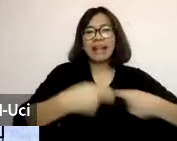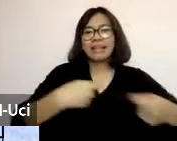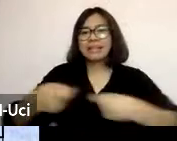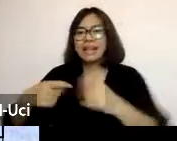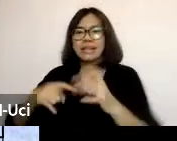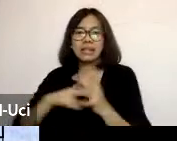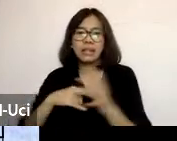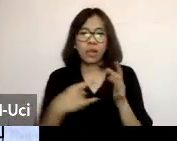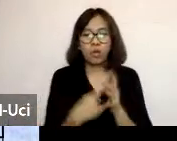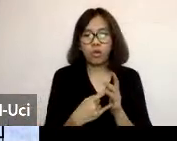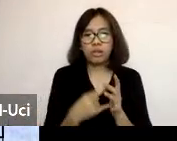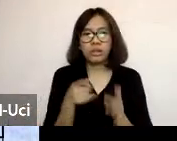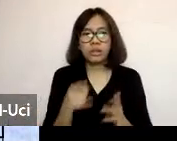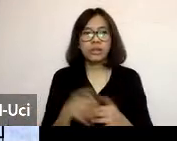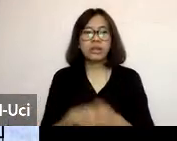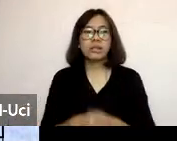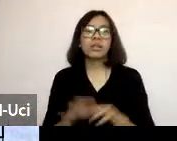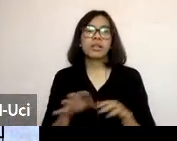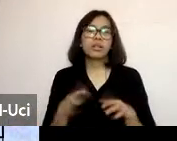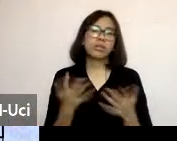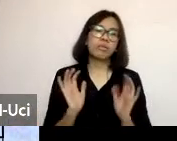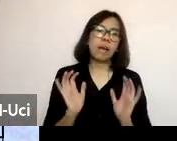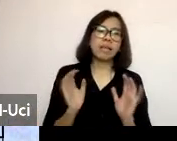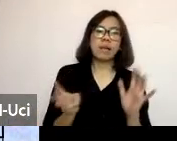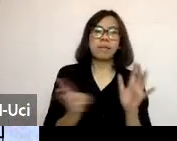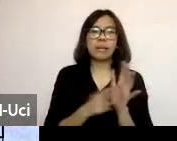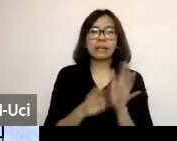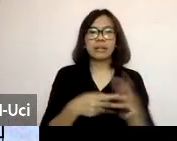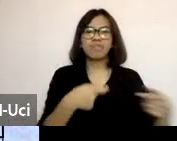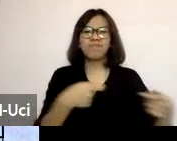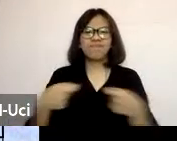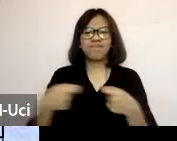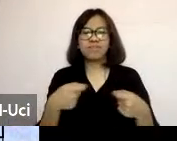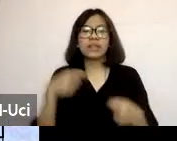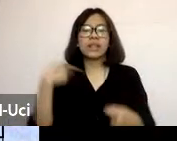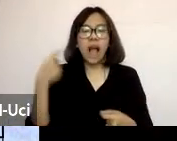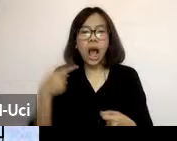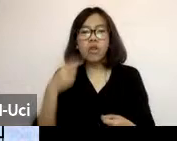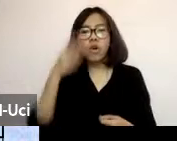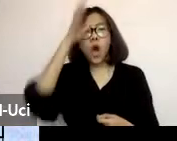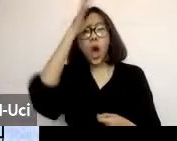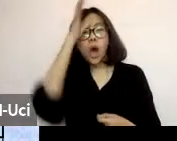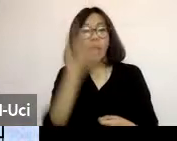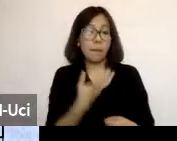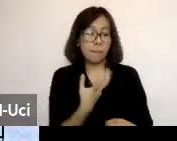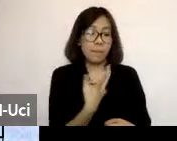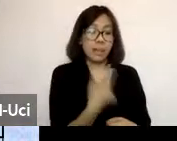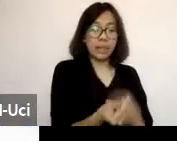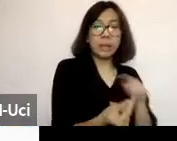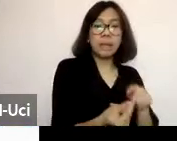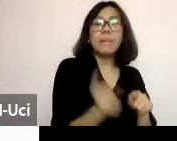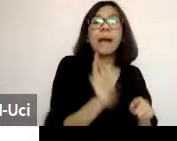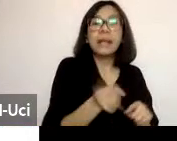jika dan selalu penuh konsumen dalam posisi yang kalah dan lemak Bandit